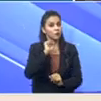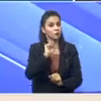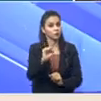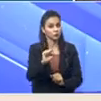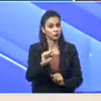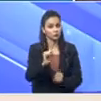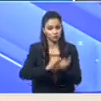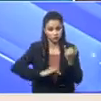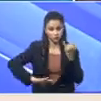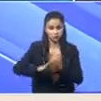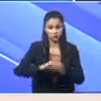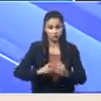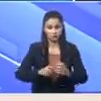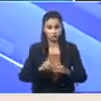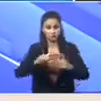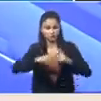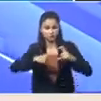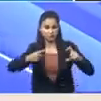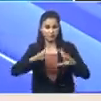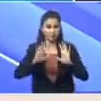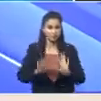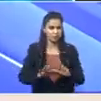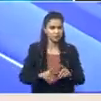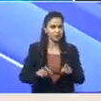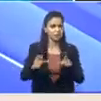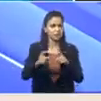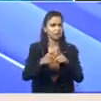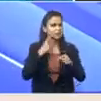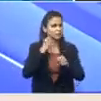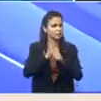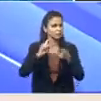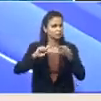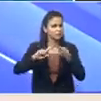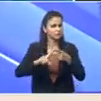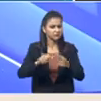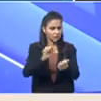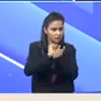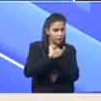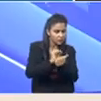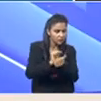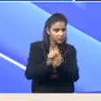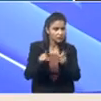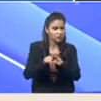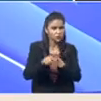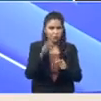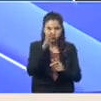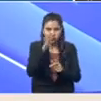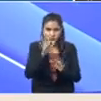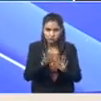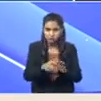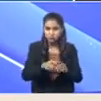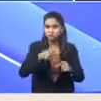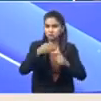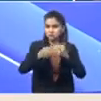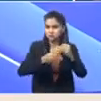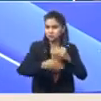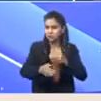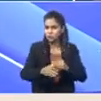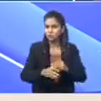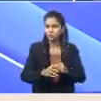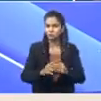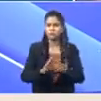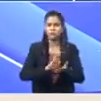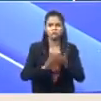के दुश्मन है। डिजिटल अरेस्ट के नाम पर जो फरेब चल रहा है, उससे निपटने के